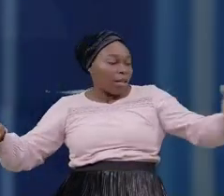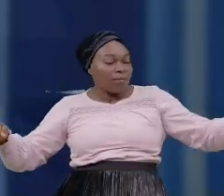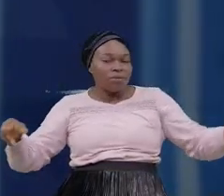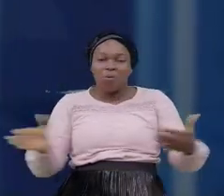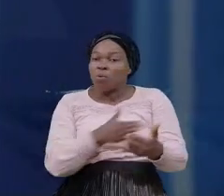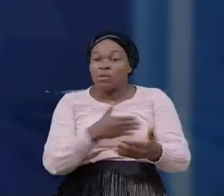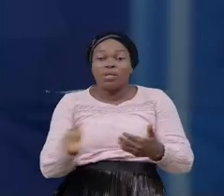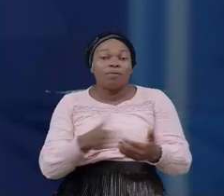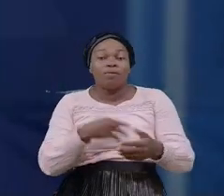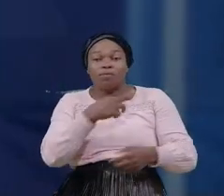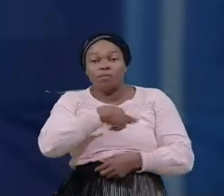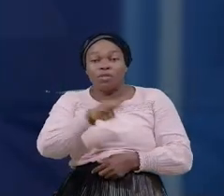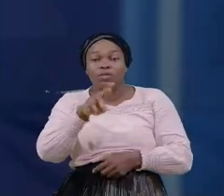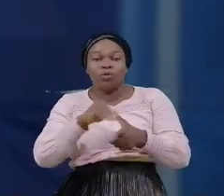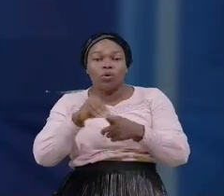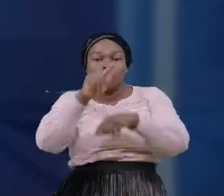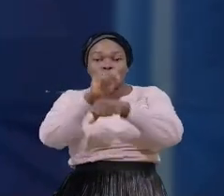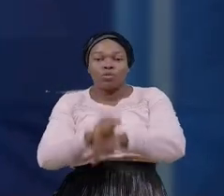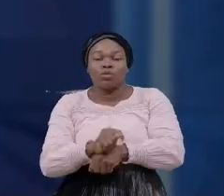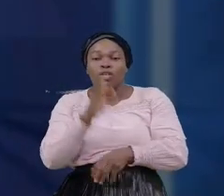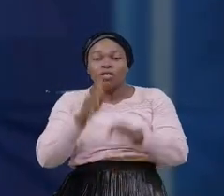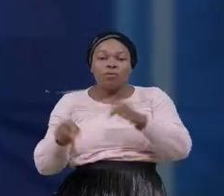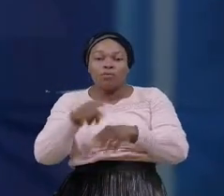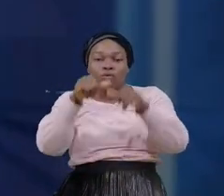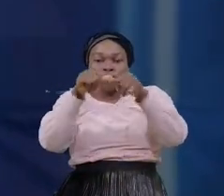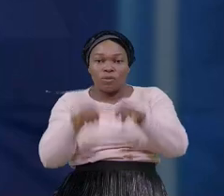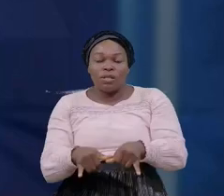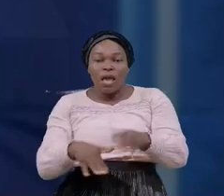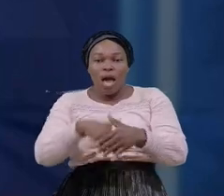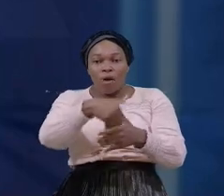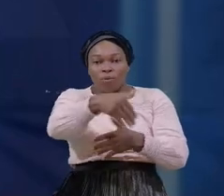religion, quelle que soit la tradition, si vous restez sous